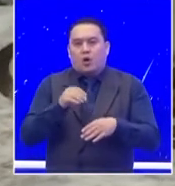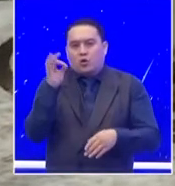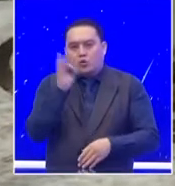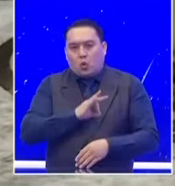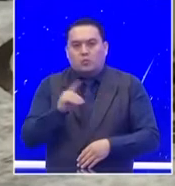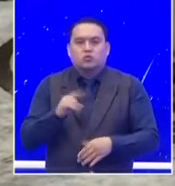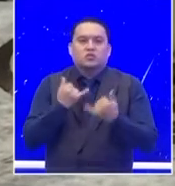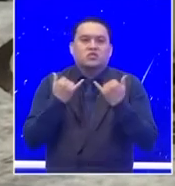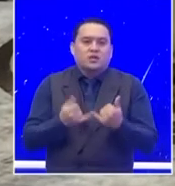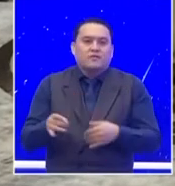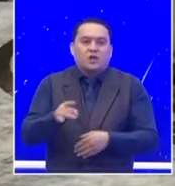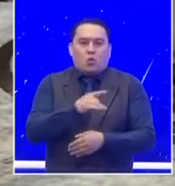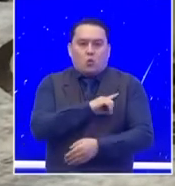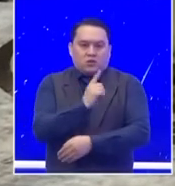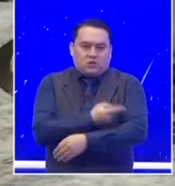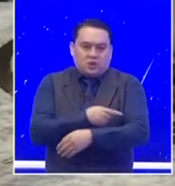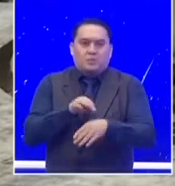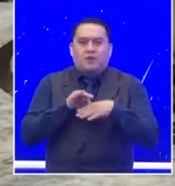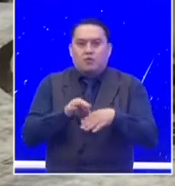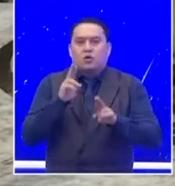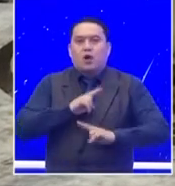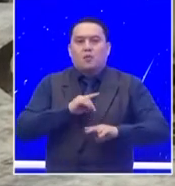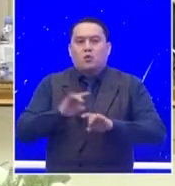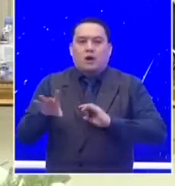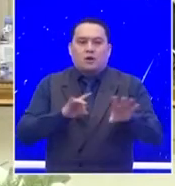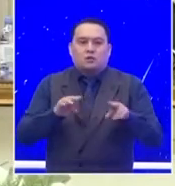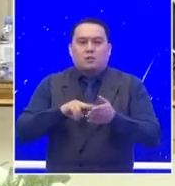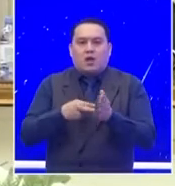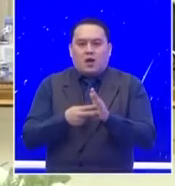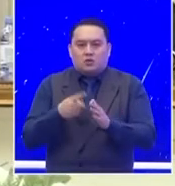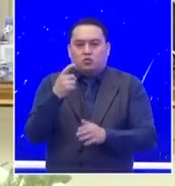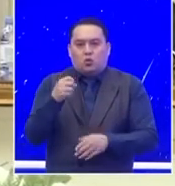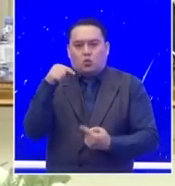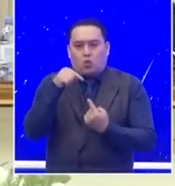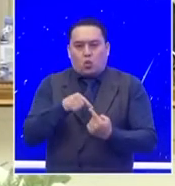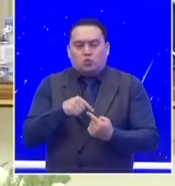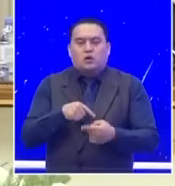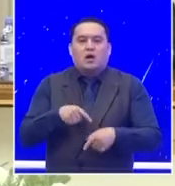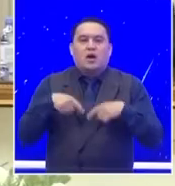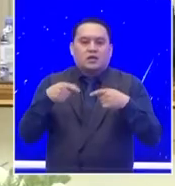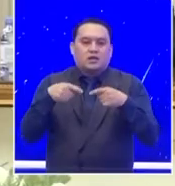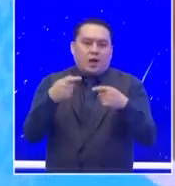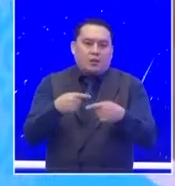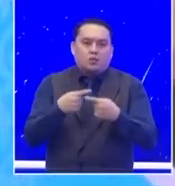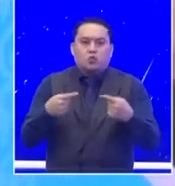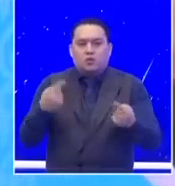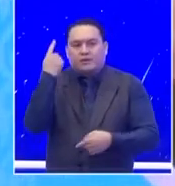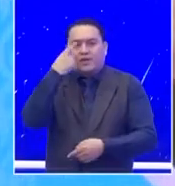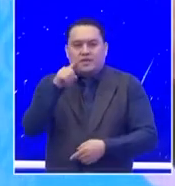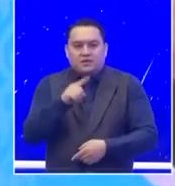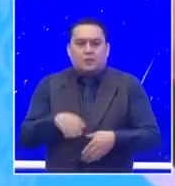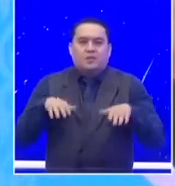что сейчас в регионе усиленно ведется работа по разъяснению плана нации «100 конкретных шагов» и других